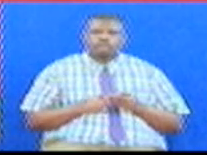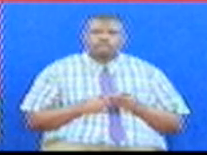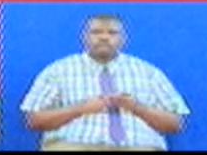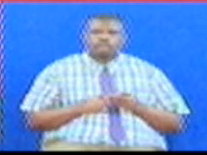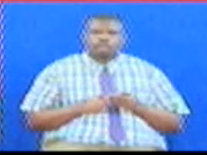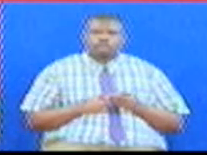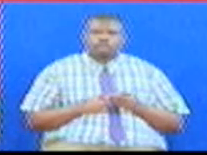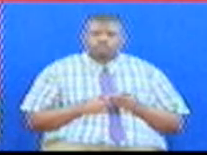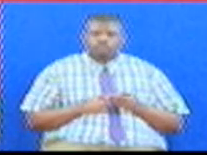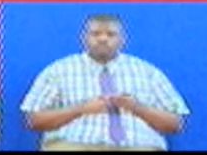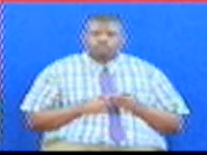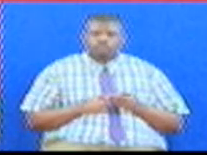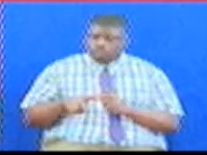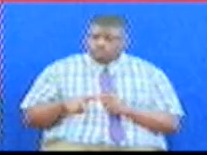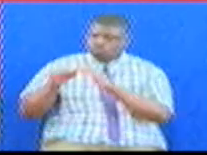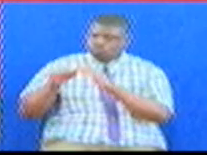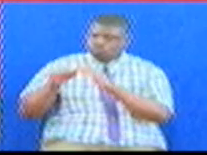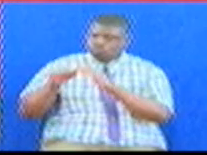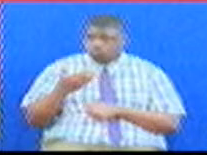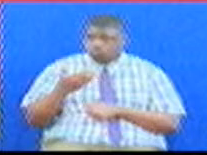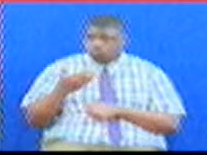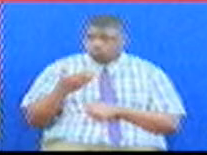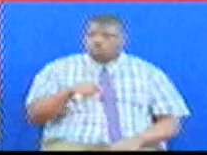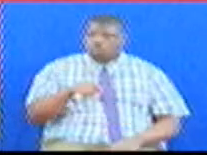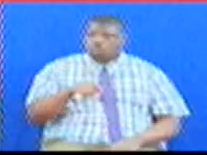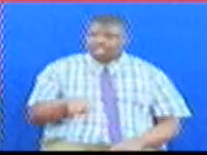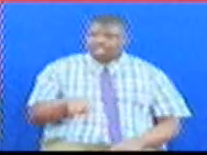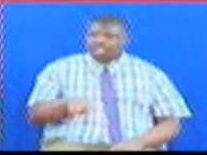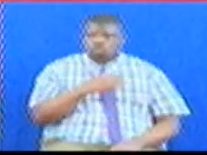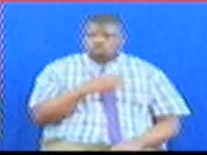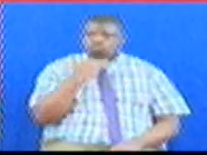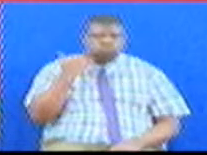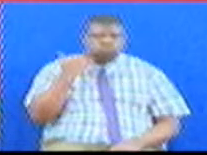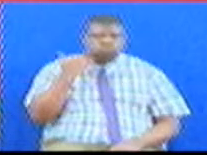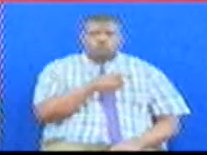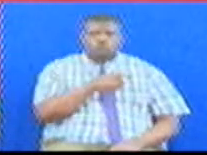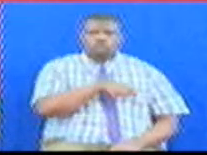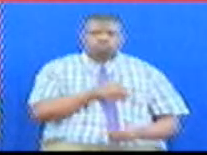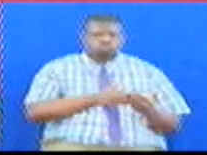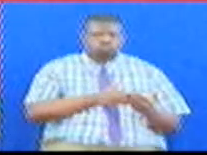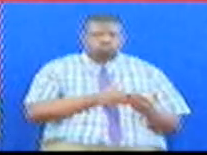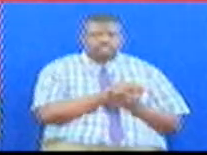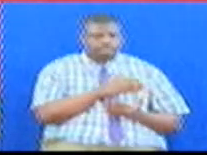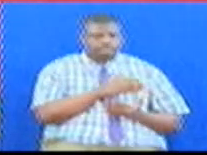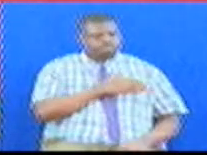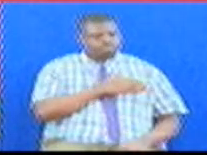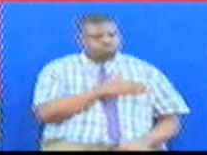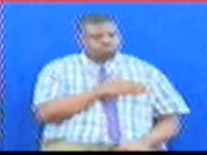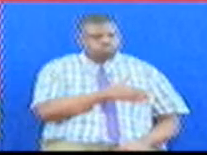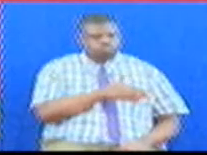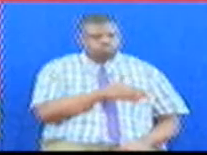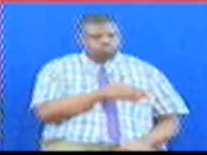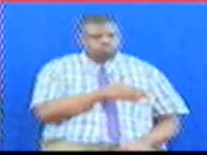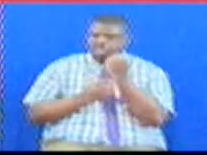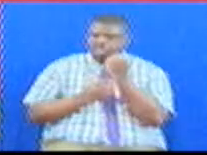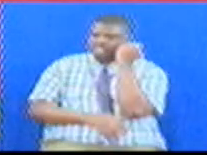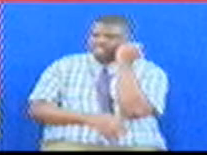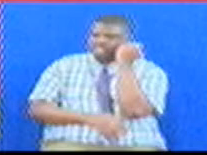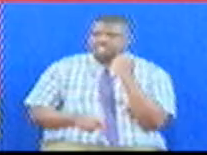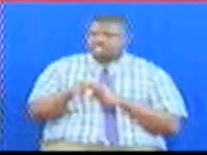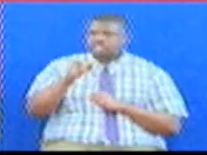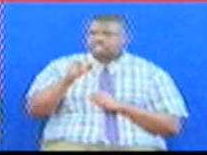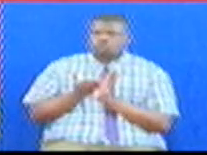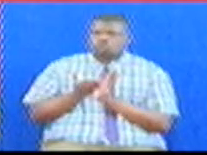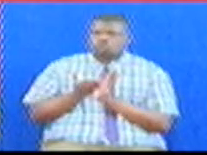wabunge tumeondokana na dhambi ya kuua Watanzania kupitia pressure, kuwafanya maskini. Watu wanashindwa kupeleka watoto wao